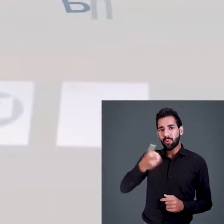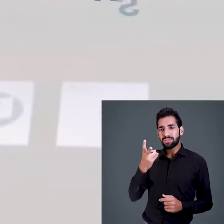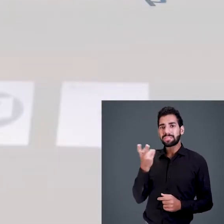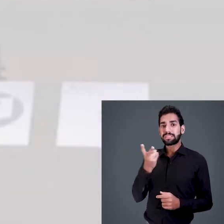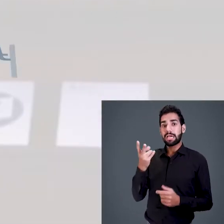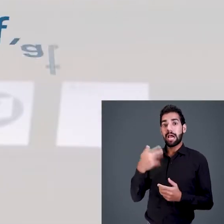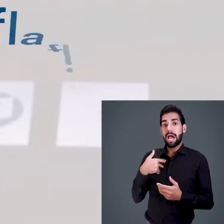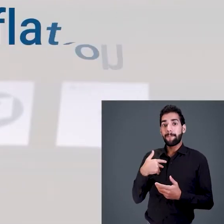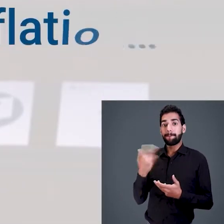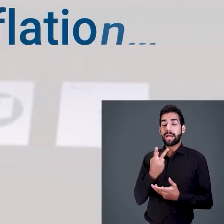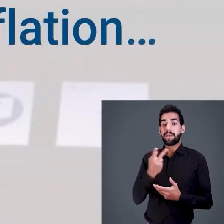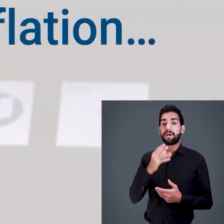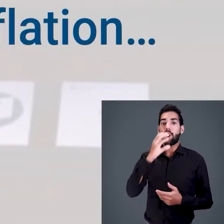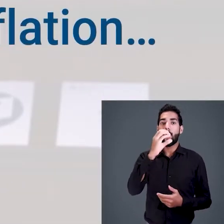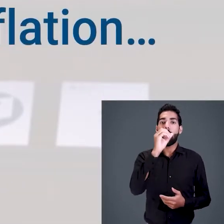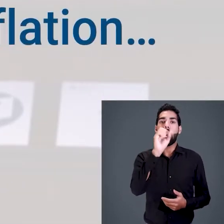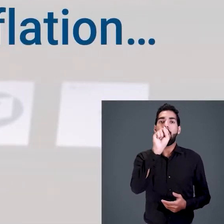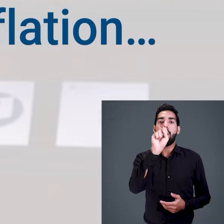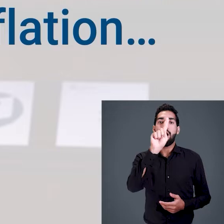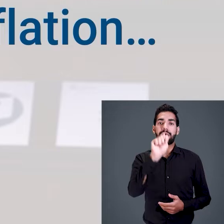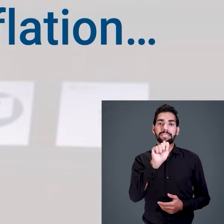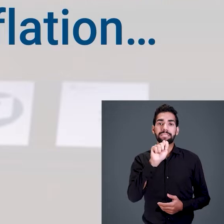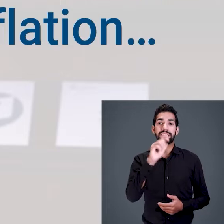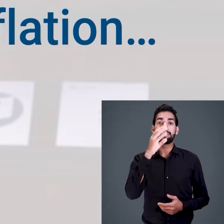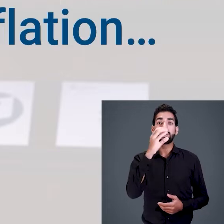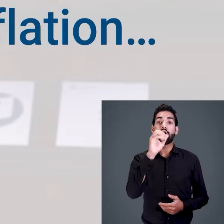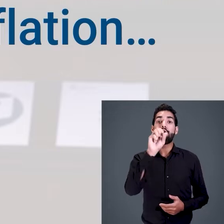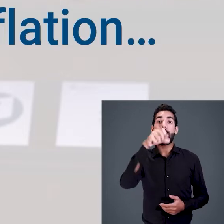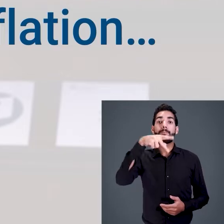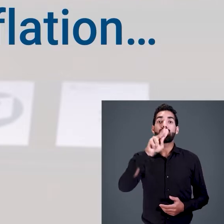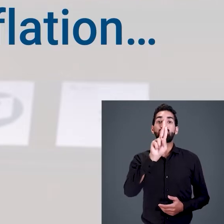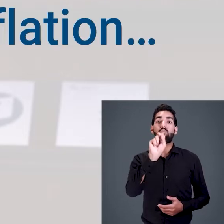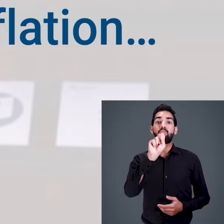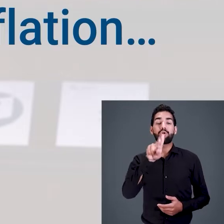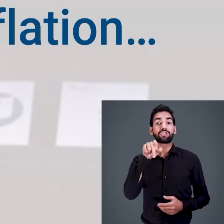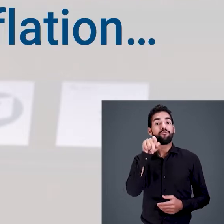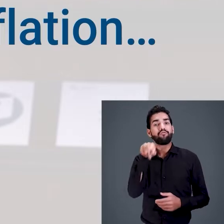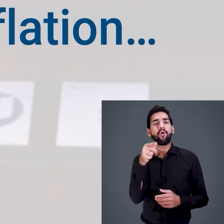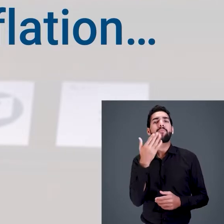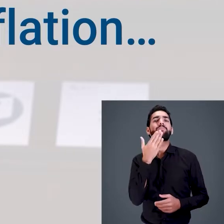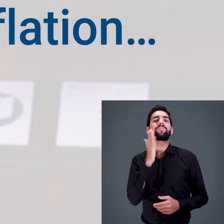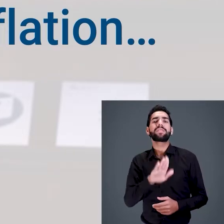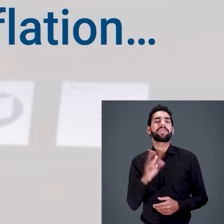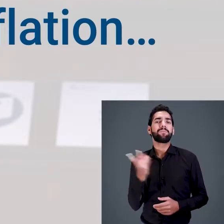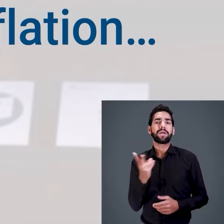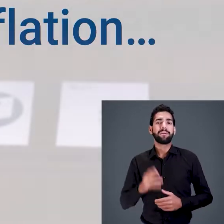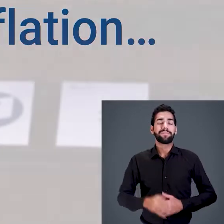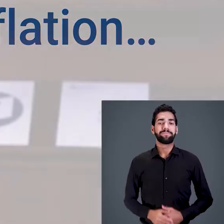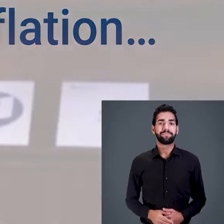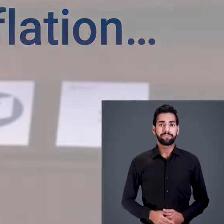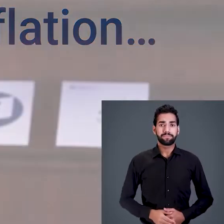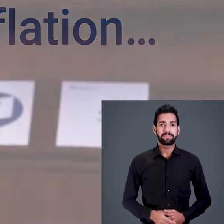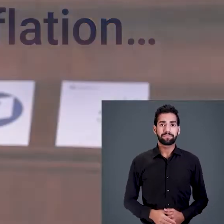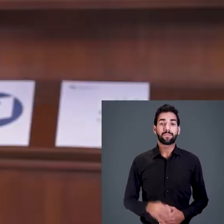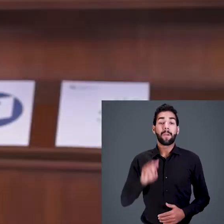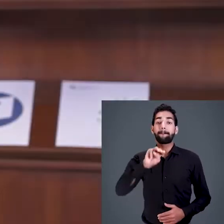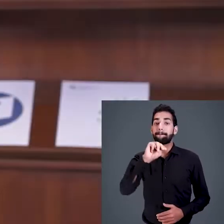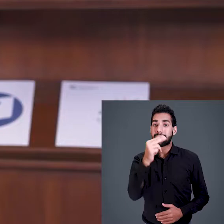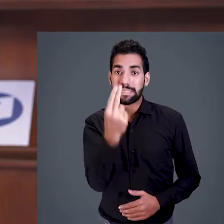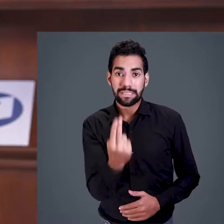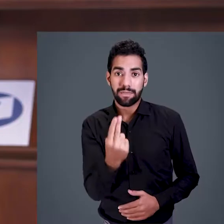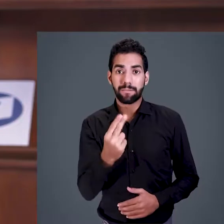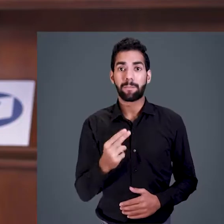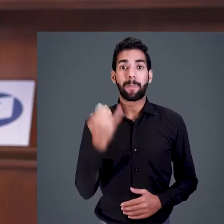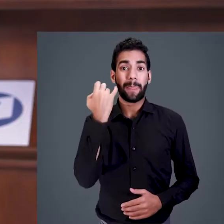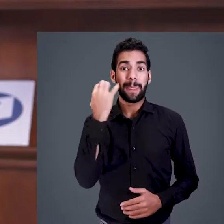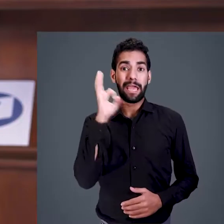دوسری سائڈ پہ ہمارے پاس کاسٹ پش انفلیشن بھی ہے، اور کاسٹ پش انفلیشن آپ کی آ جاتی ہے پروڈکشن سائڈ پہ۔ فار